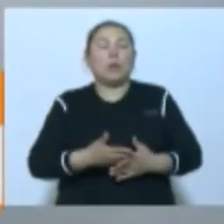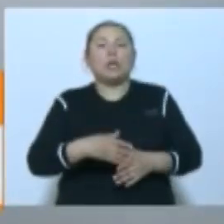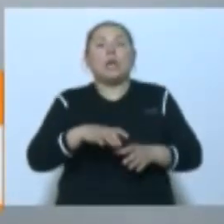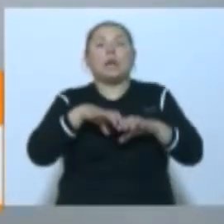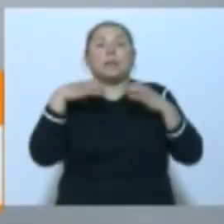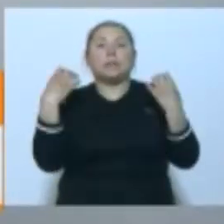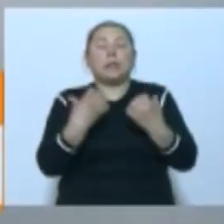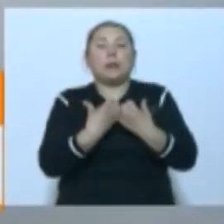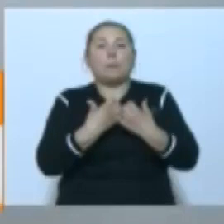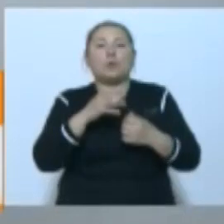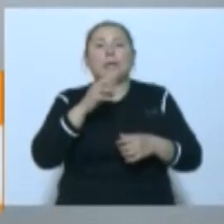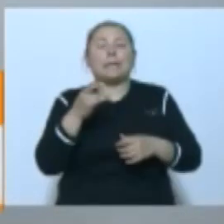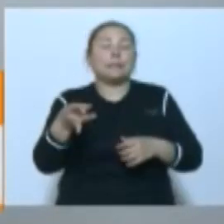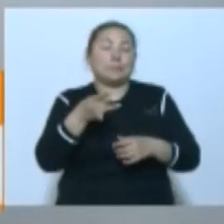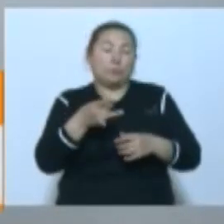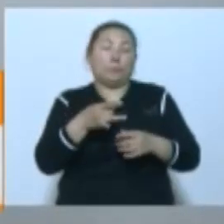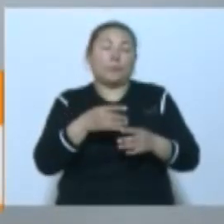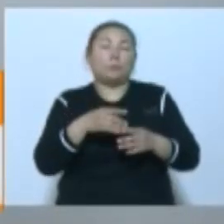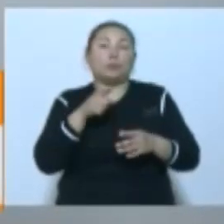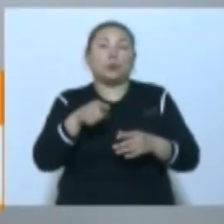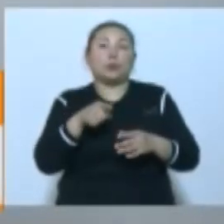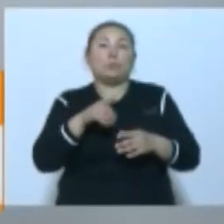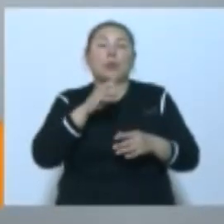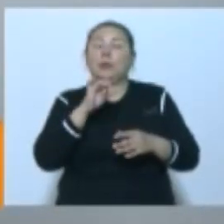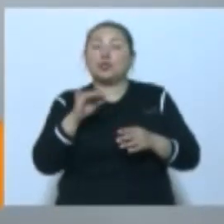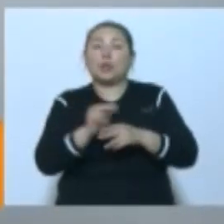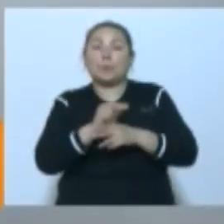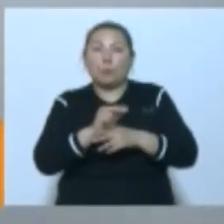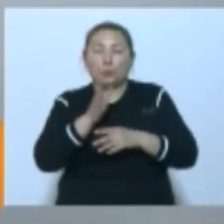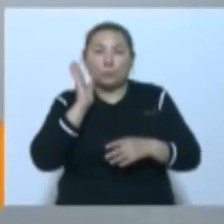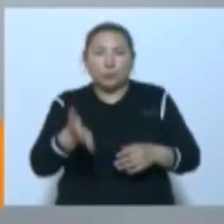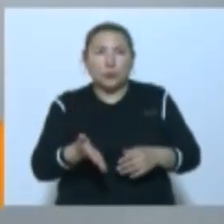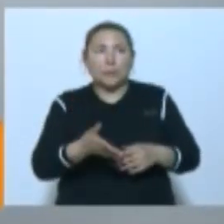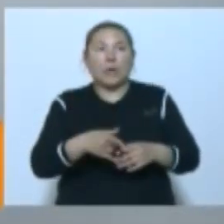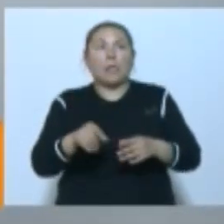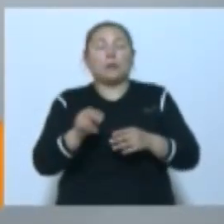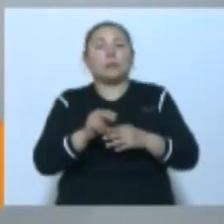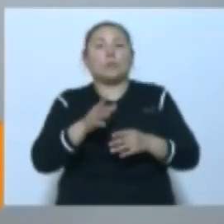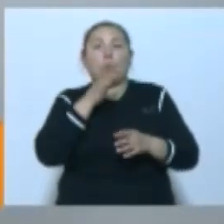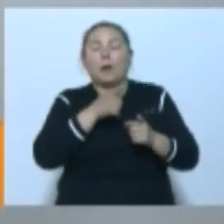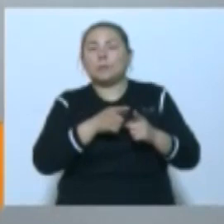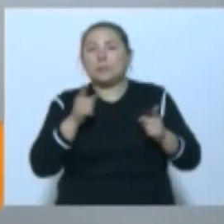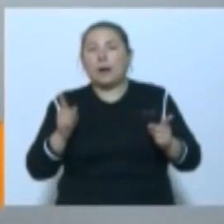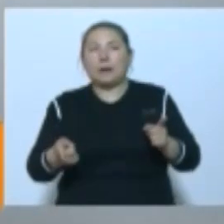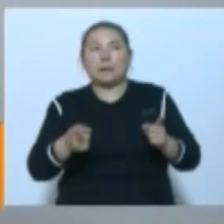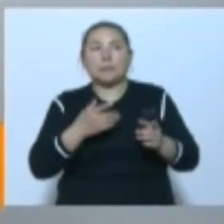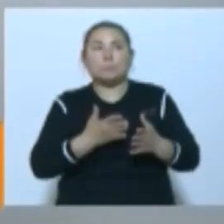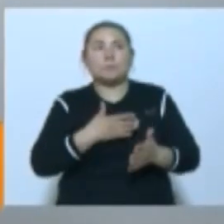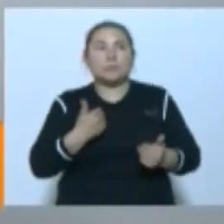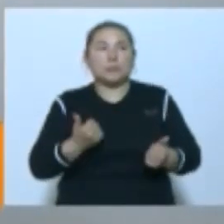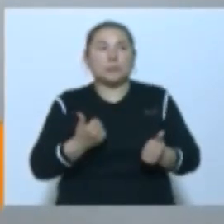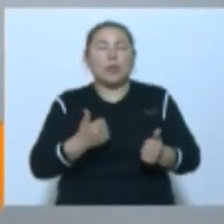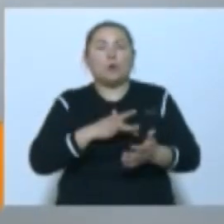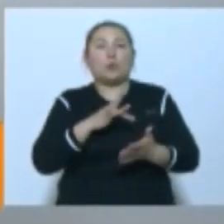алаңын ремонтқа қояйын деп жатырмыз. Күрделі ремонтты жүргіземіз. Ол уақыт ремонт жүргізген уақытта біздің ойындарымыз